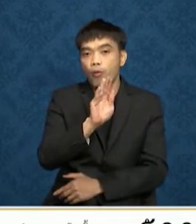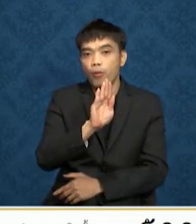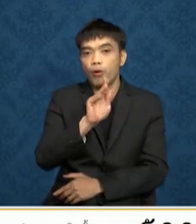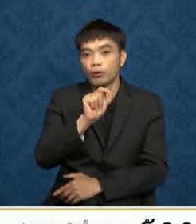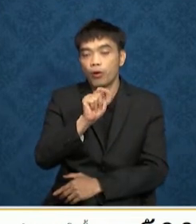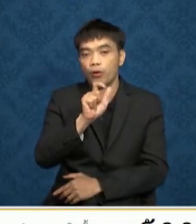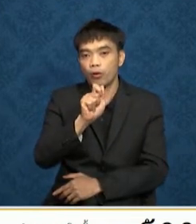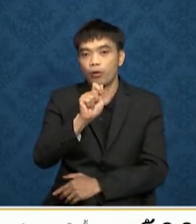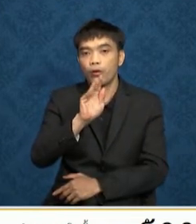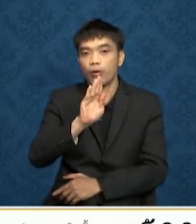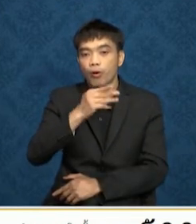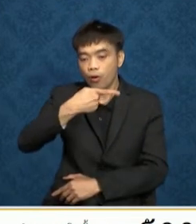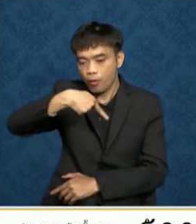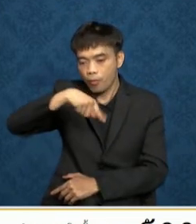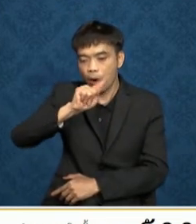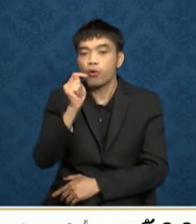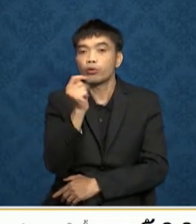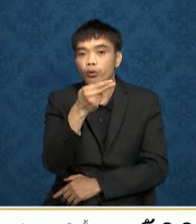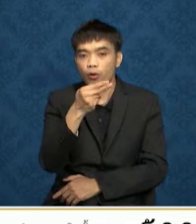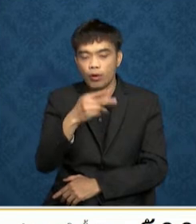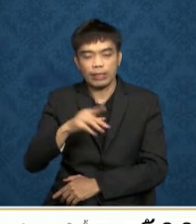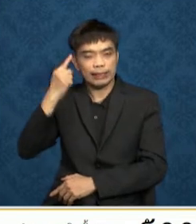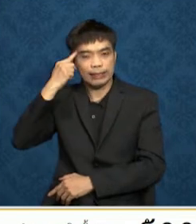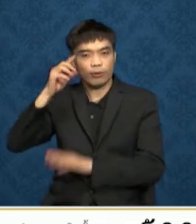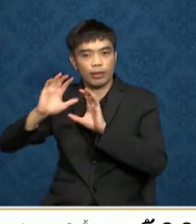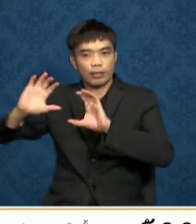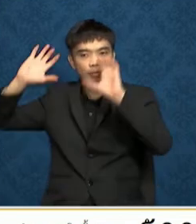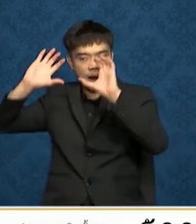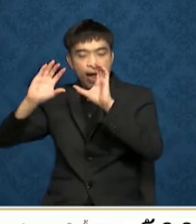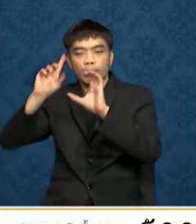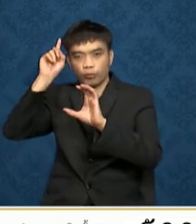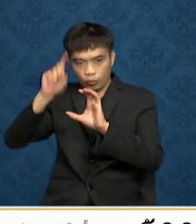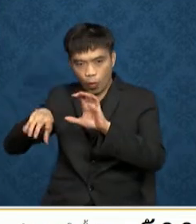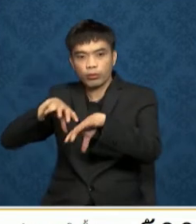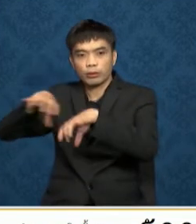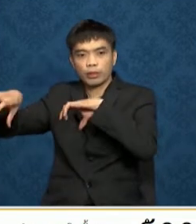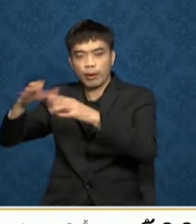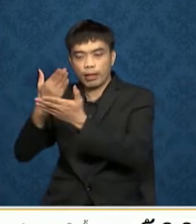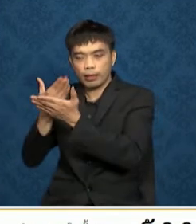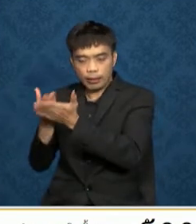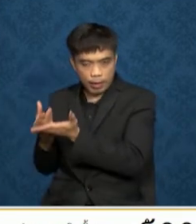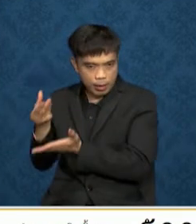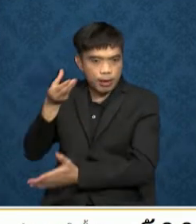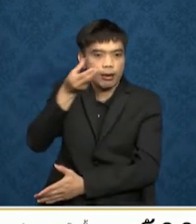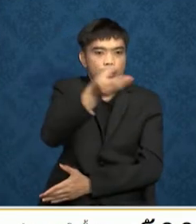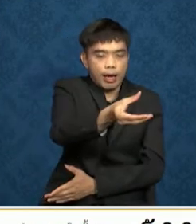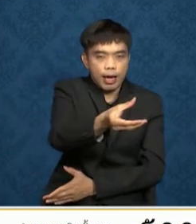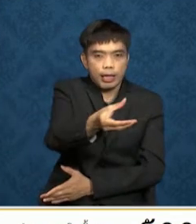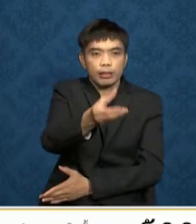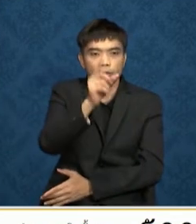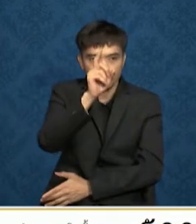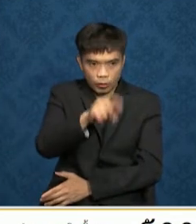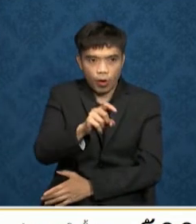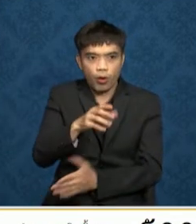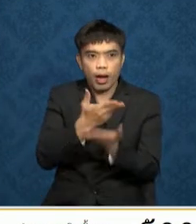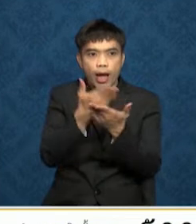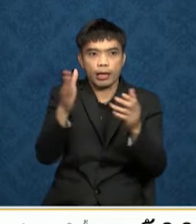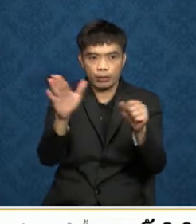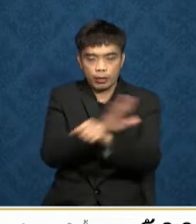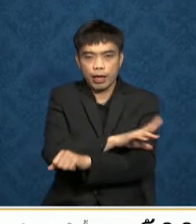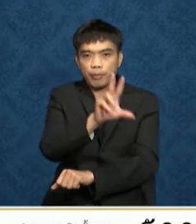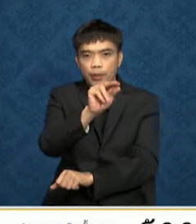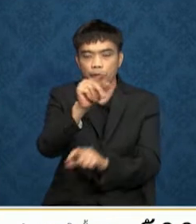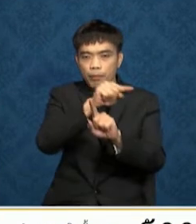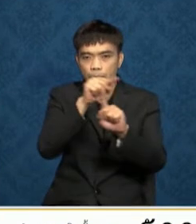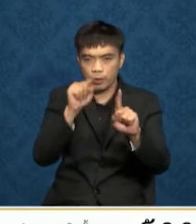คาดหวังว่ารัฐบาลจะจัดสรรให้ครบ 35%ครับนี่ 29.1ขาดแค่ 5.9ครับท่านธานครับขาดแค่